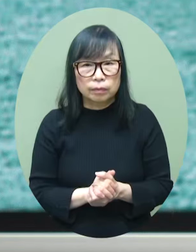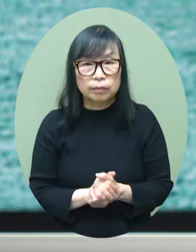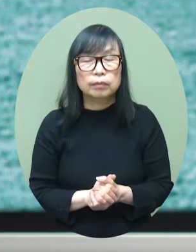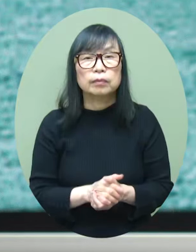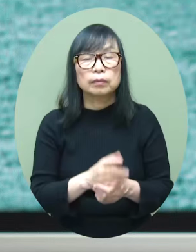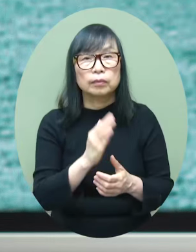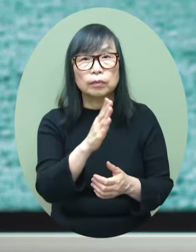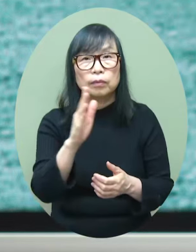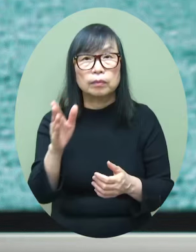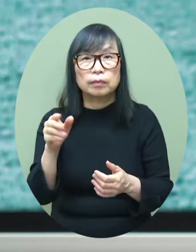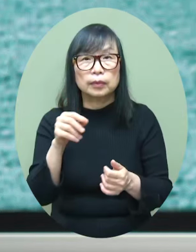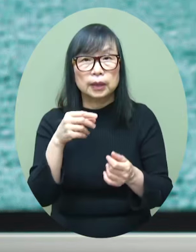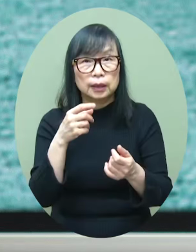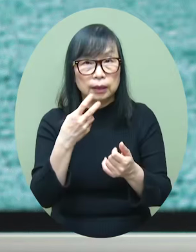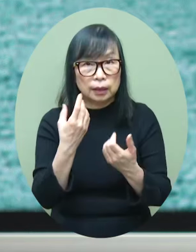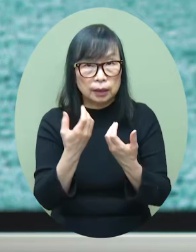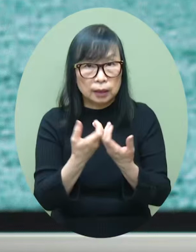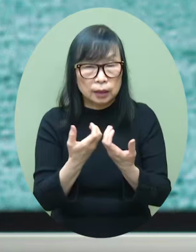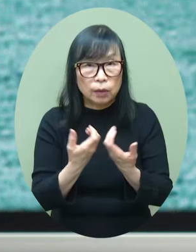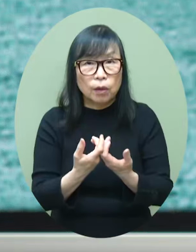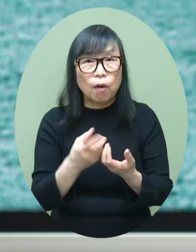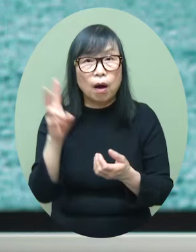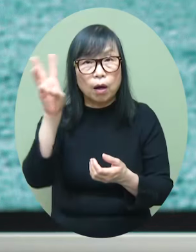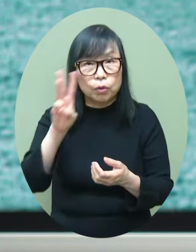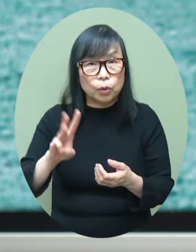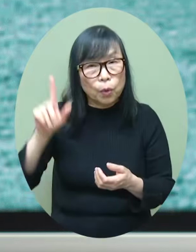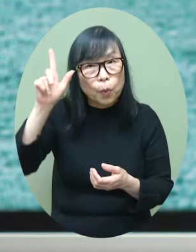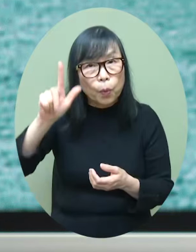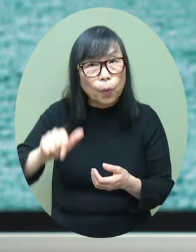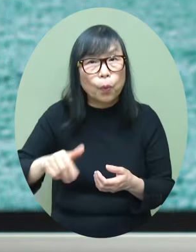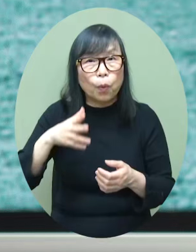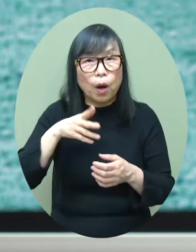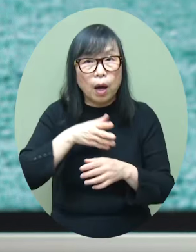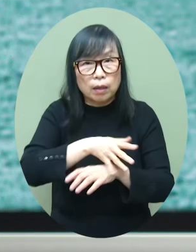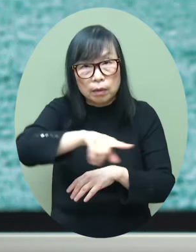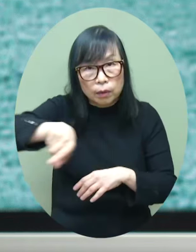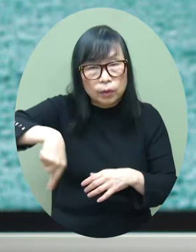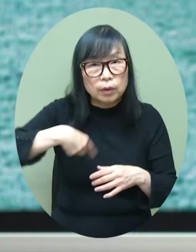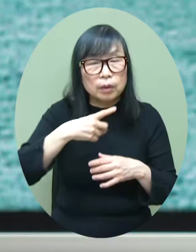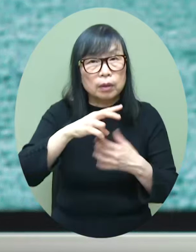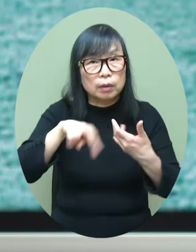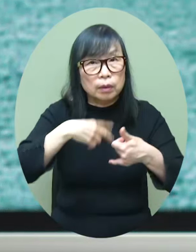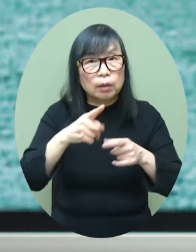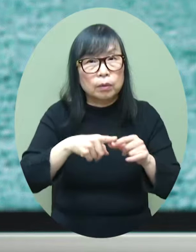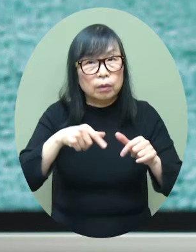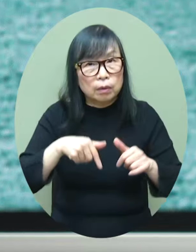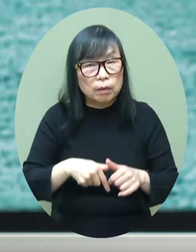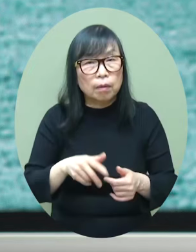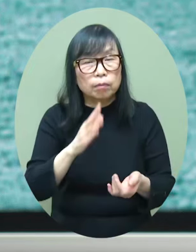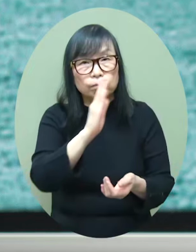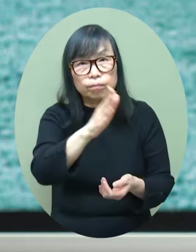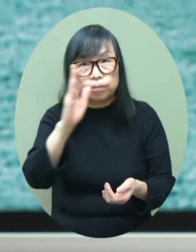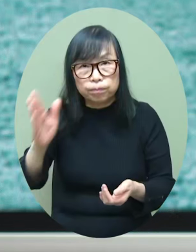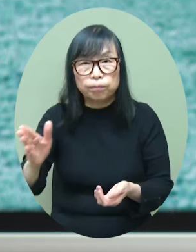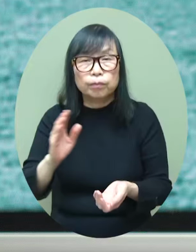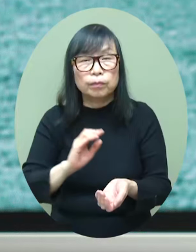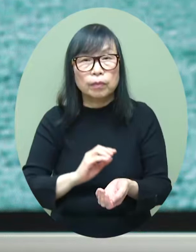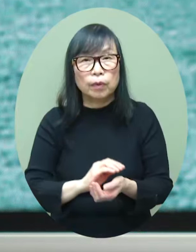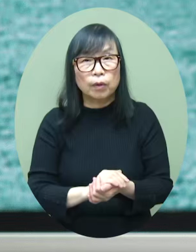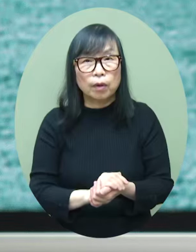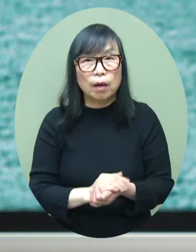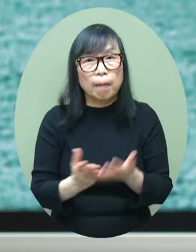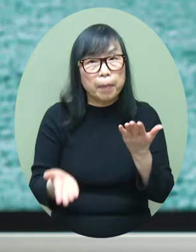各項指數啦，即係包括一啲污水檢測啊、社區檢測中心嗰啲陽性個案啊，各樣啦。